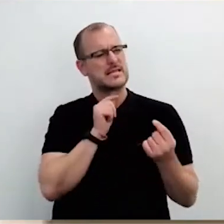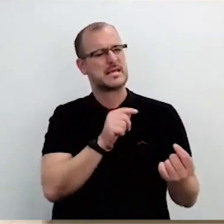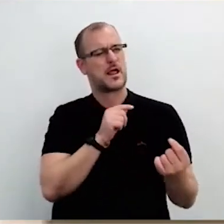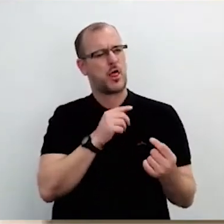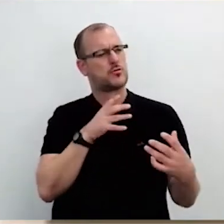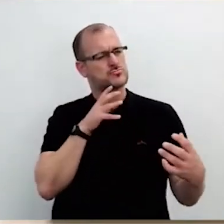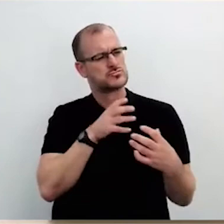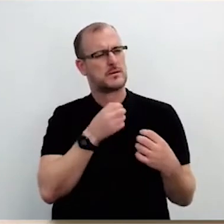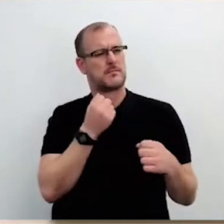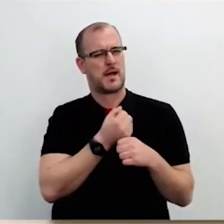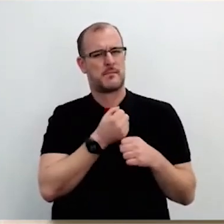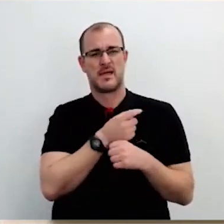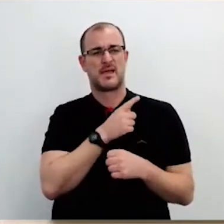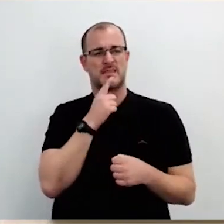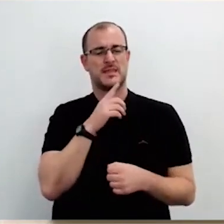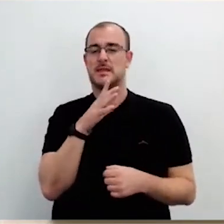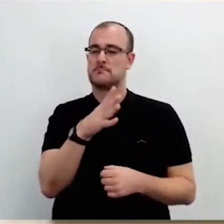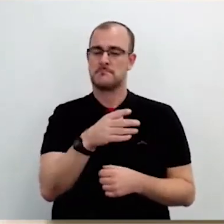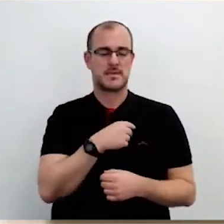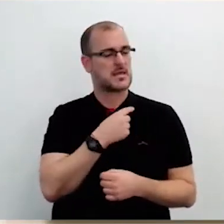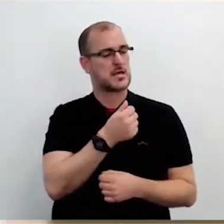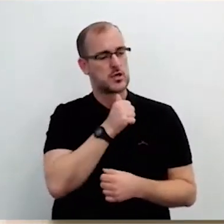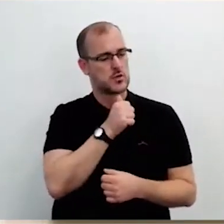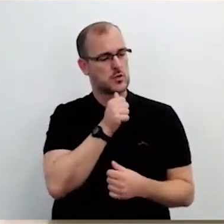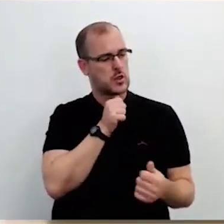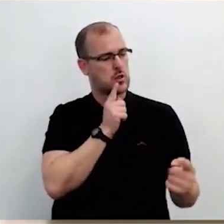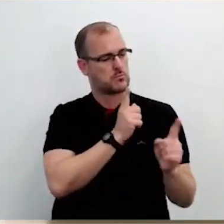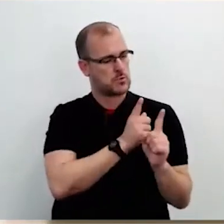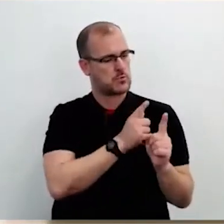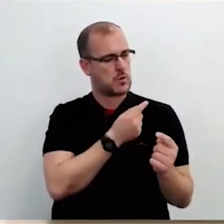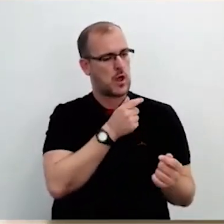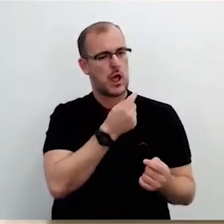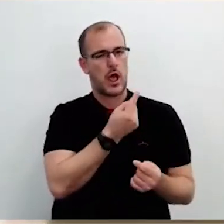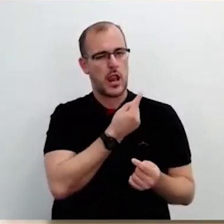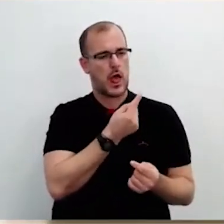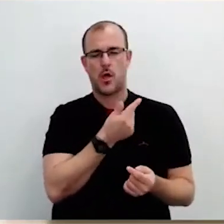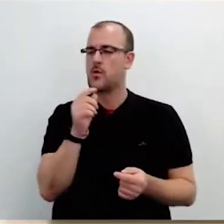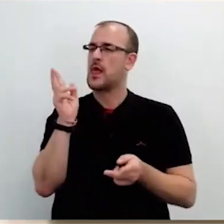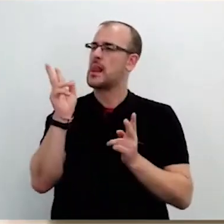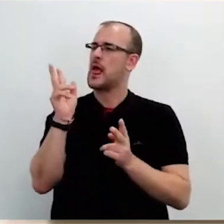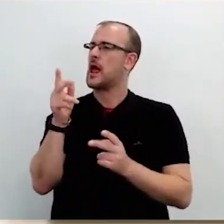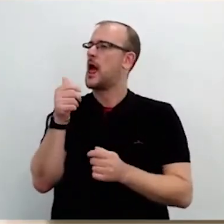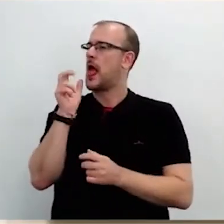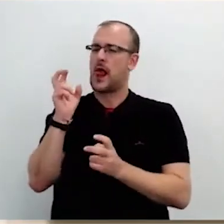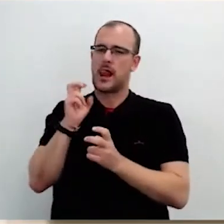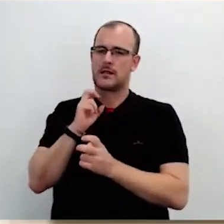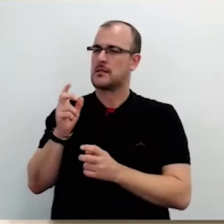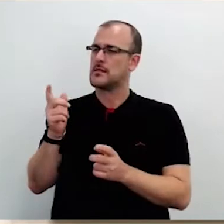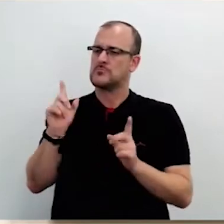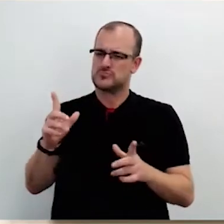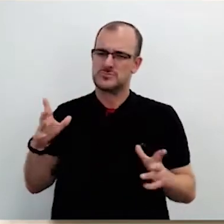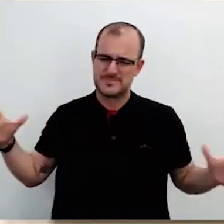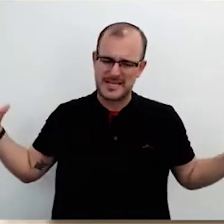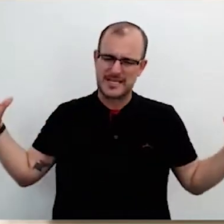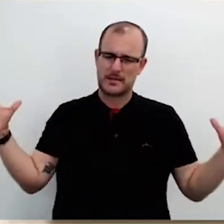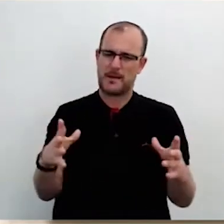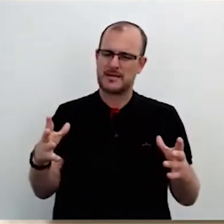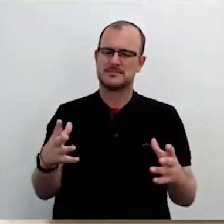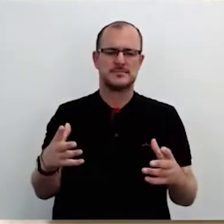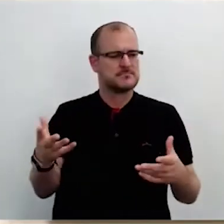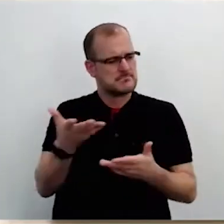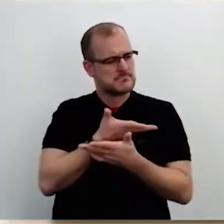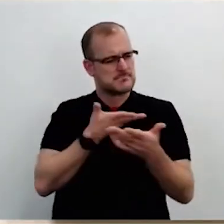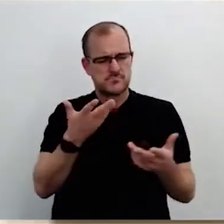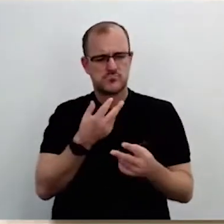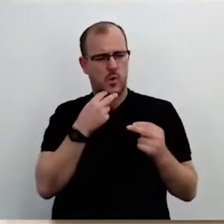in einen Dialog, in eine Zusammenarbeit kommen und nicht mit Jugendlichen alleine oder nicht alleine mit Eltern oder Lehrern, sondern man muss gemeinsam hier